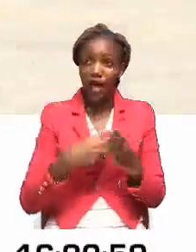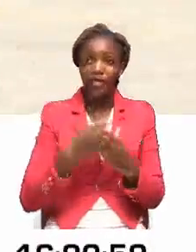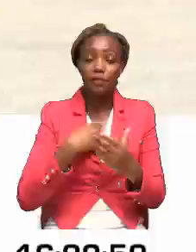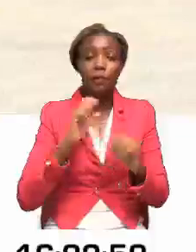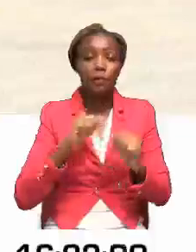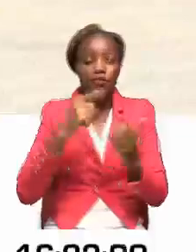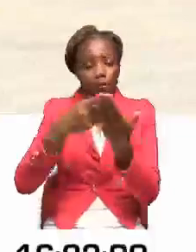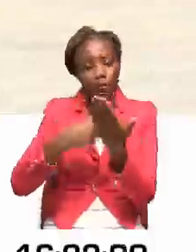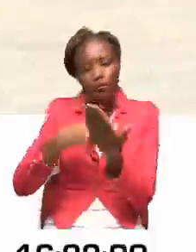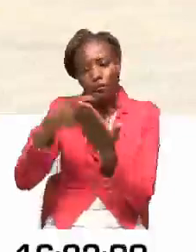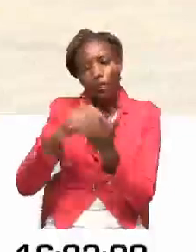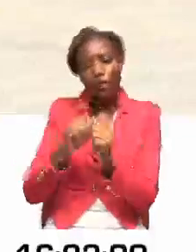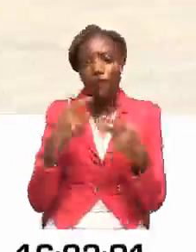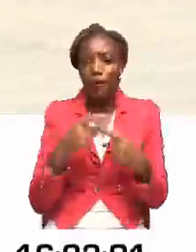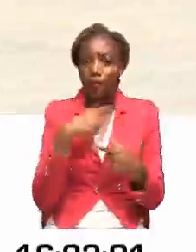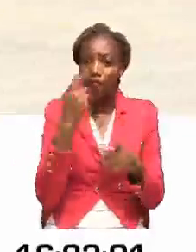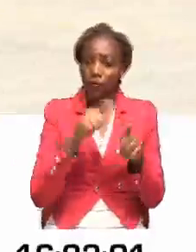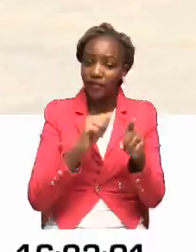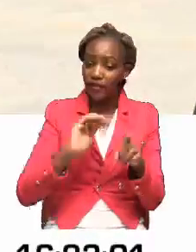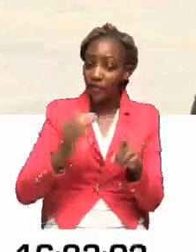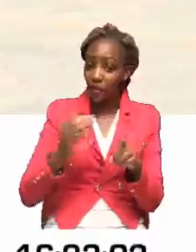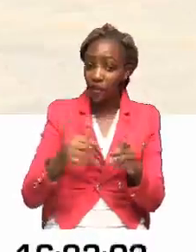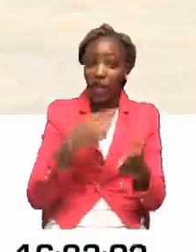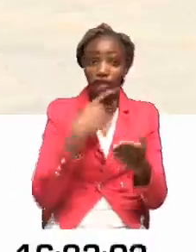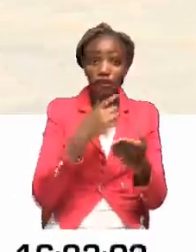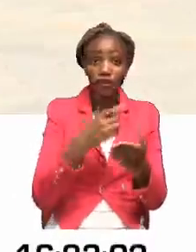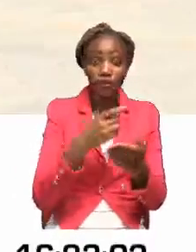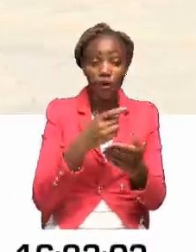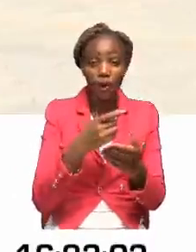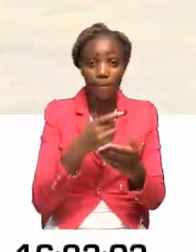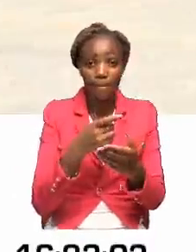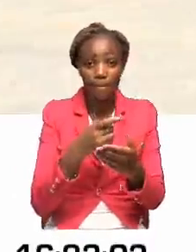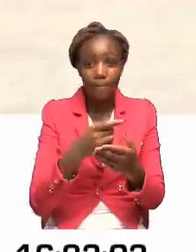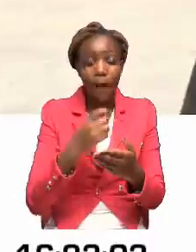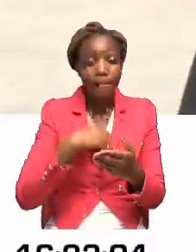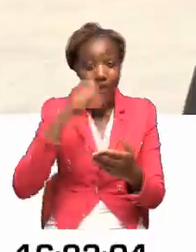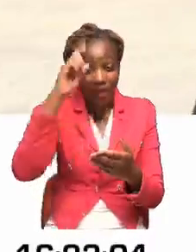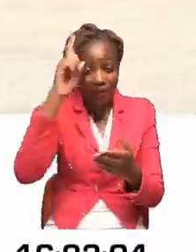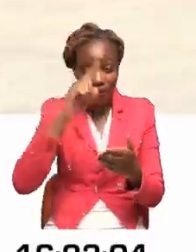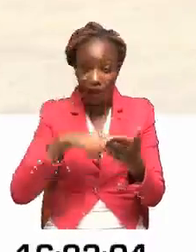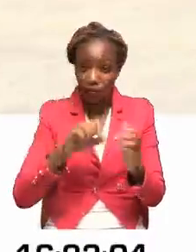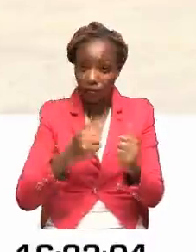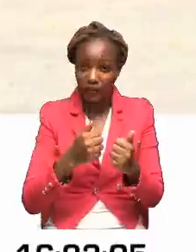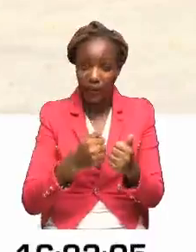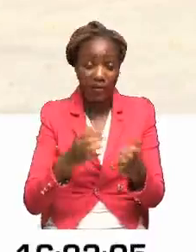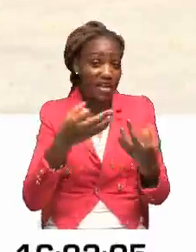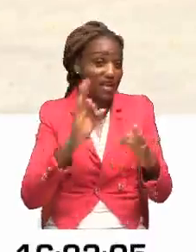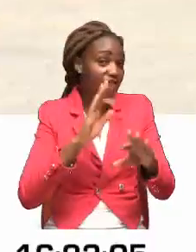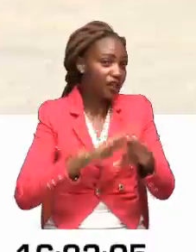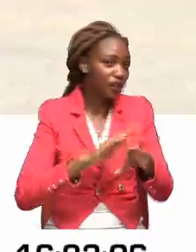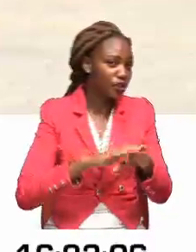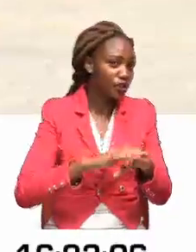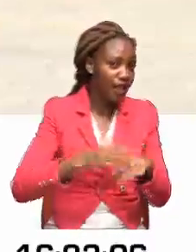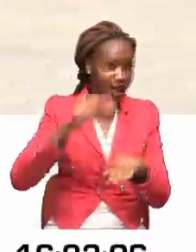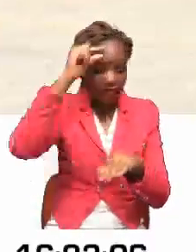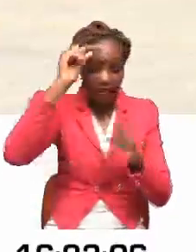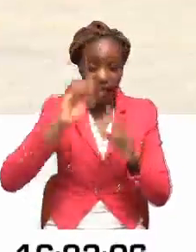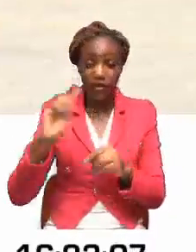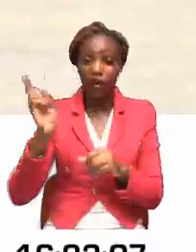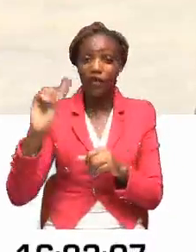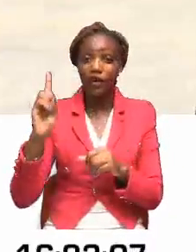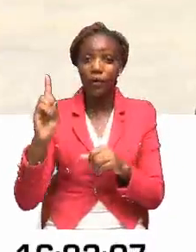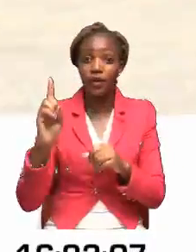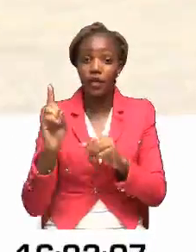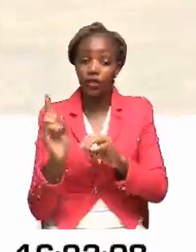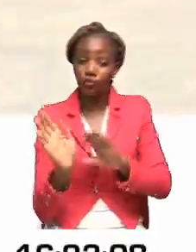watu kadhaa ambao ni wenyeji wa mji huu ili waweze tu kuniambia kuhusiana na hao, je, wanaona ni vema gavana wa Nairobi Mbuvi